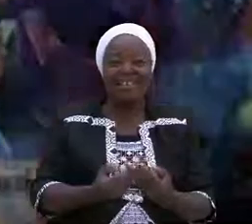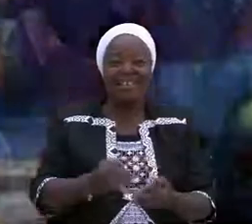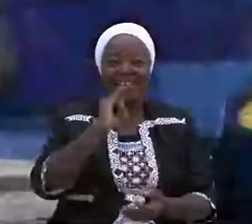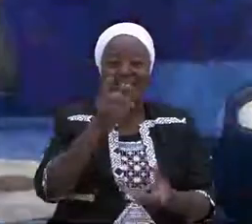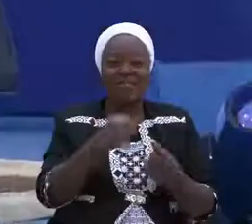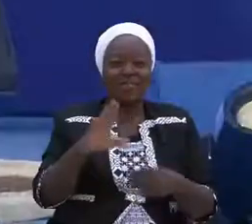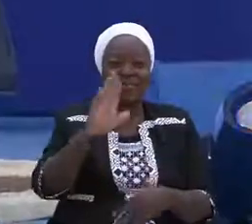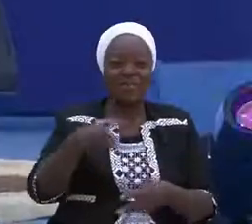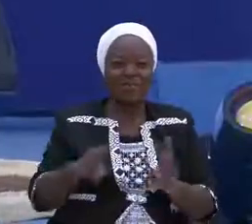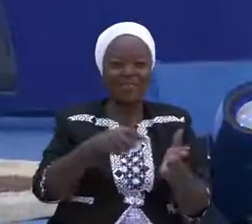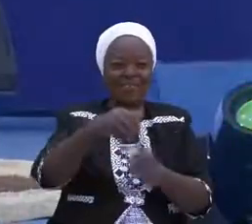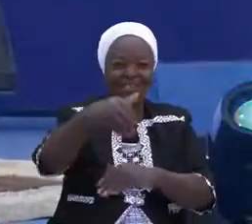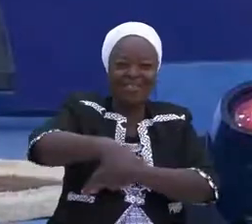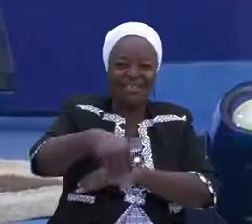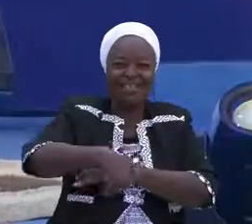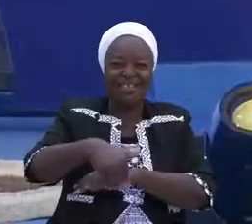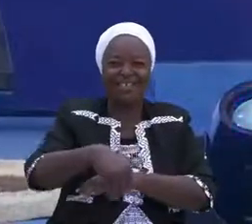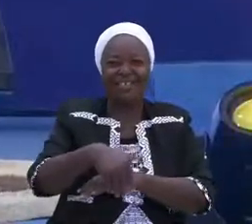Ça viendra pour toi ce soir.